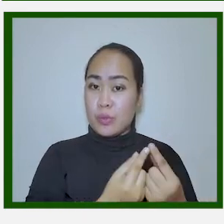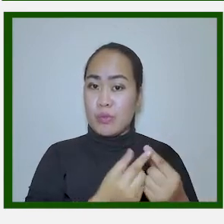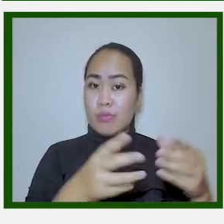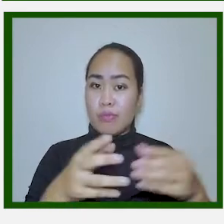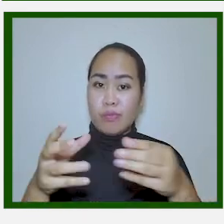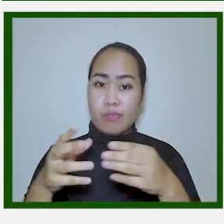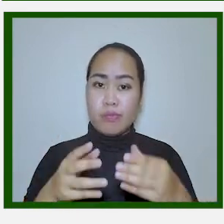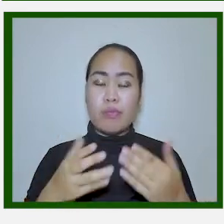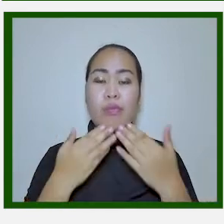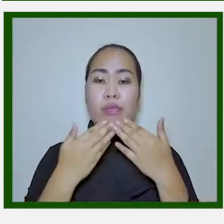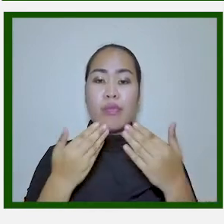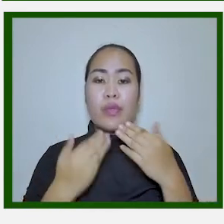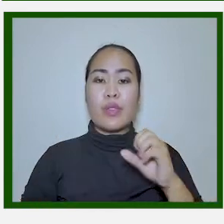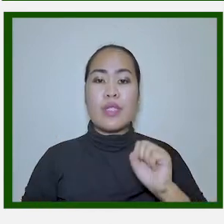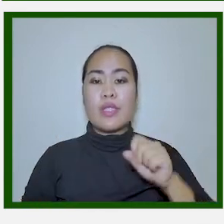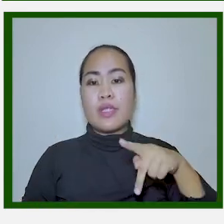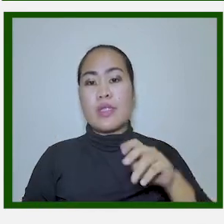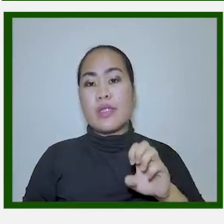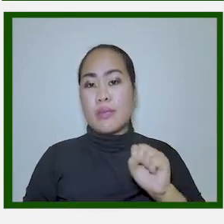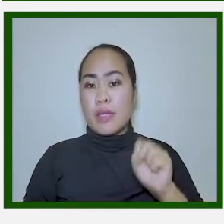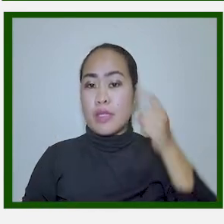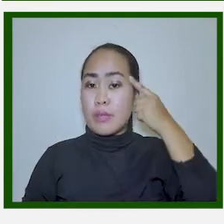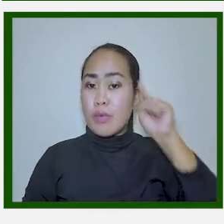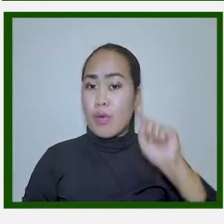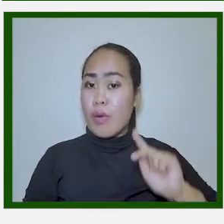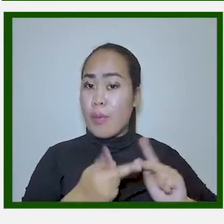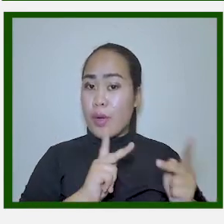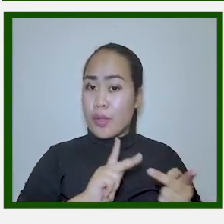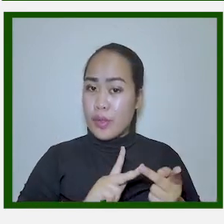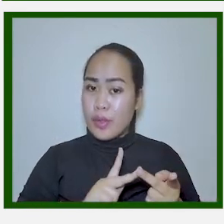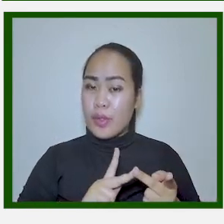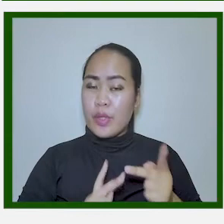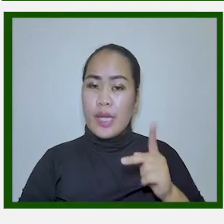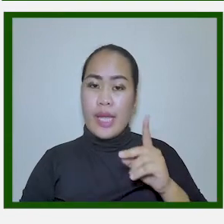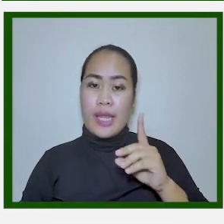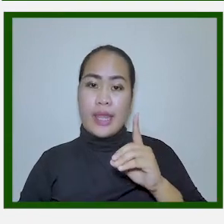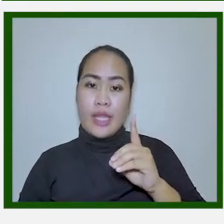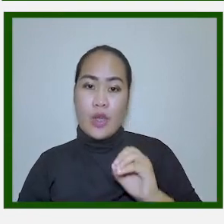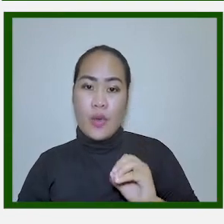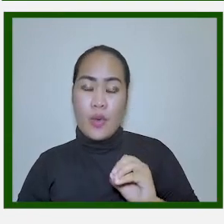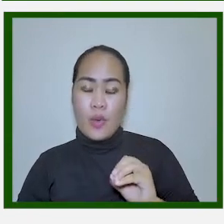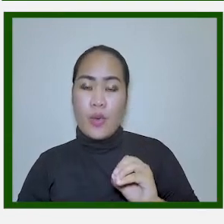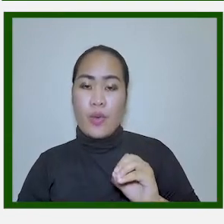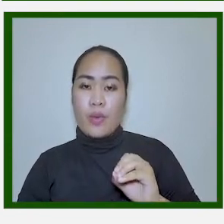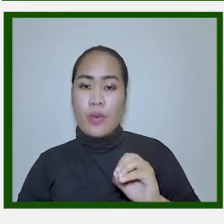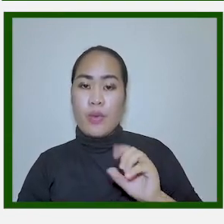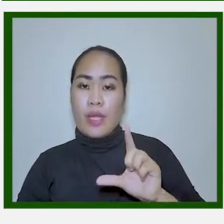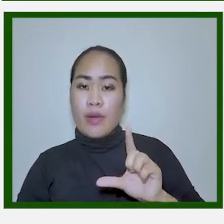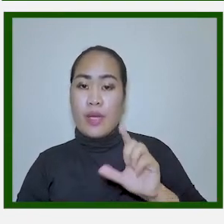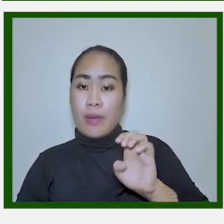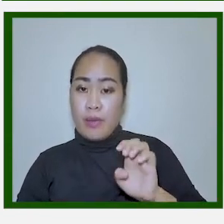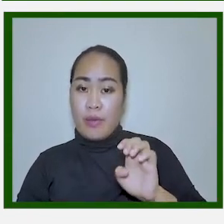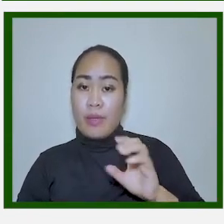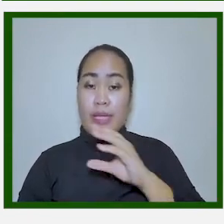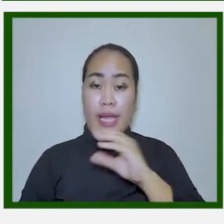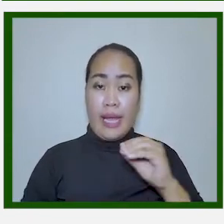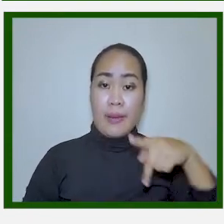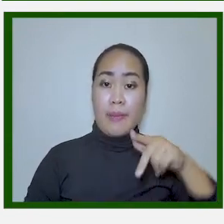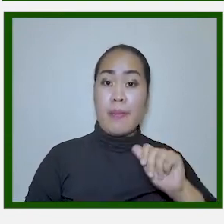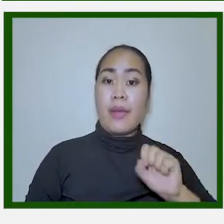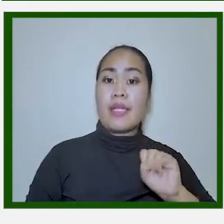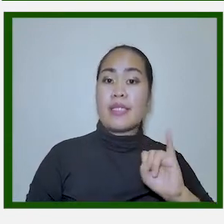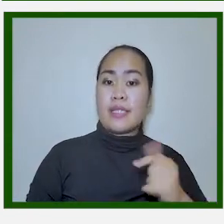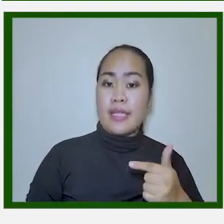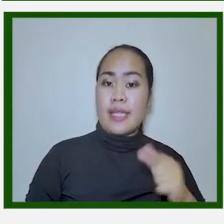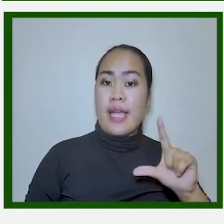program na ito na isang kolaborasyon ng Department of Labor and Employment, ang Pasig LGU, at syempre,